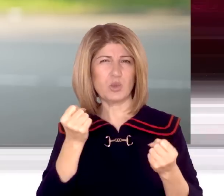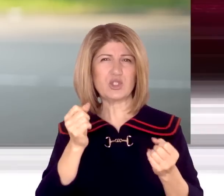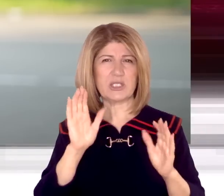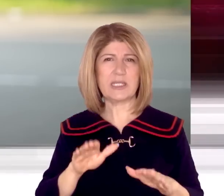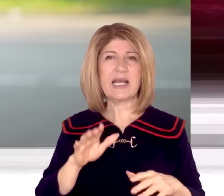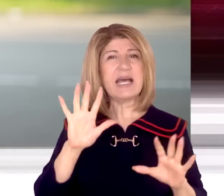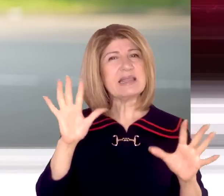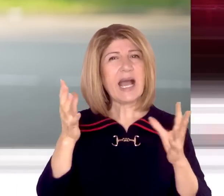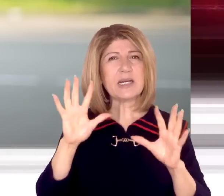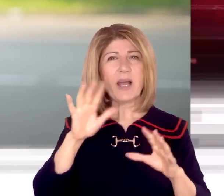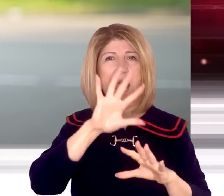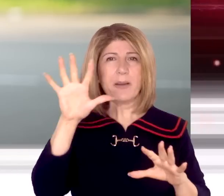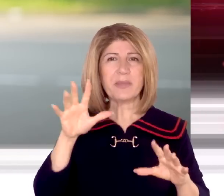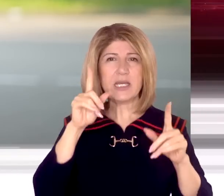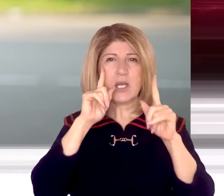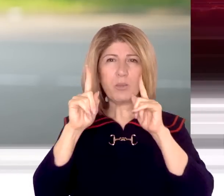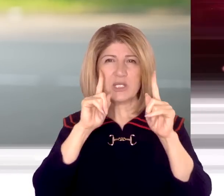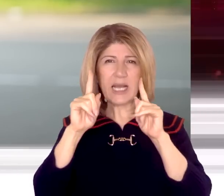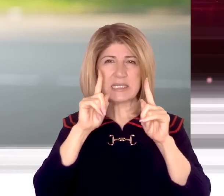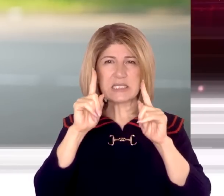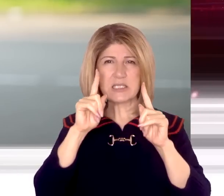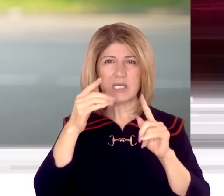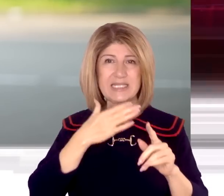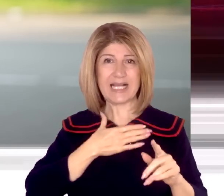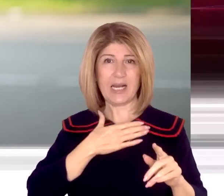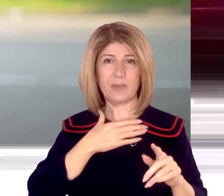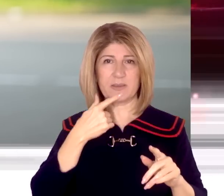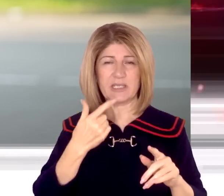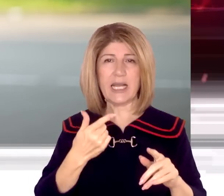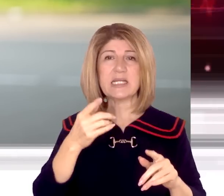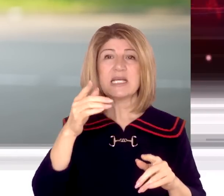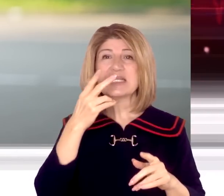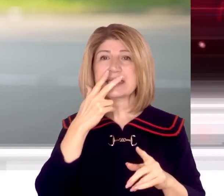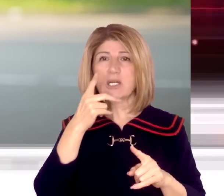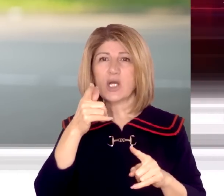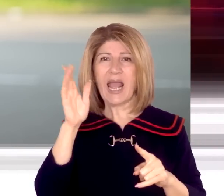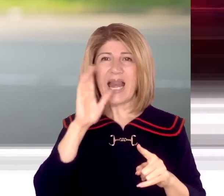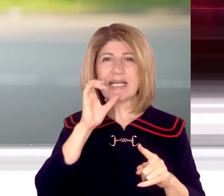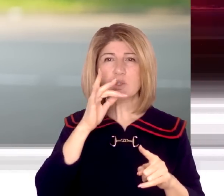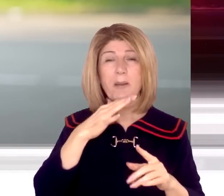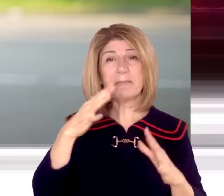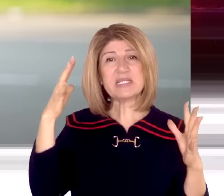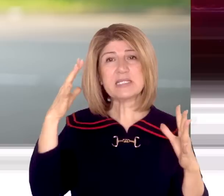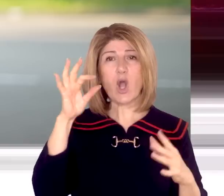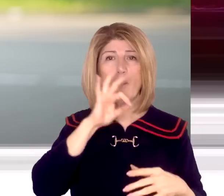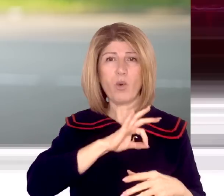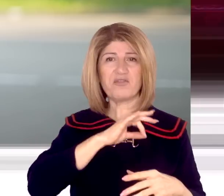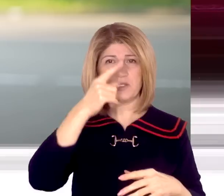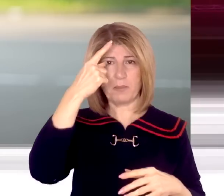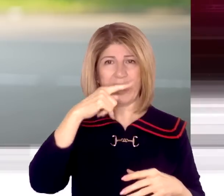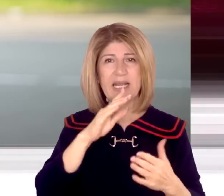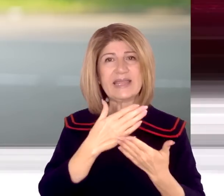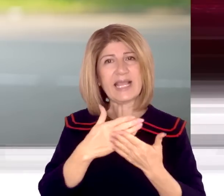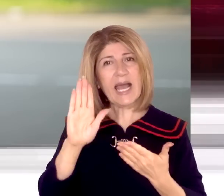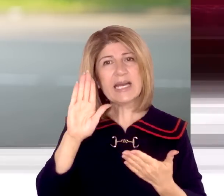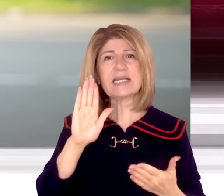اما یه موزلی وجود داره. تقریباً تمام متخصصای حوزه سلامت معتقدن که سیگارهای الکترونیکی گزینه بسیار